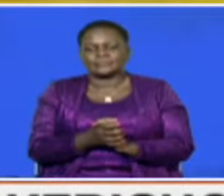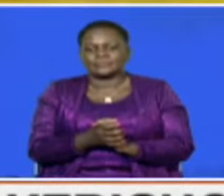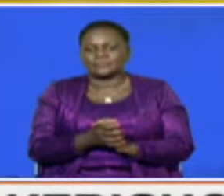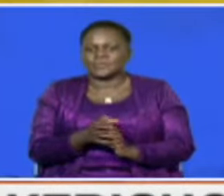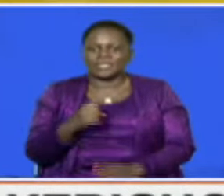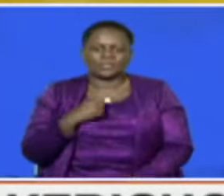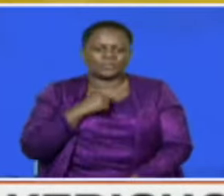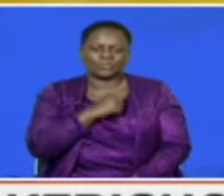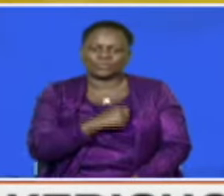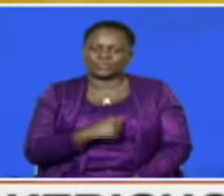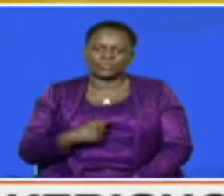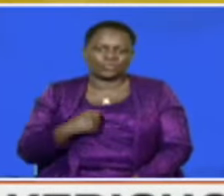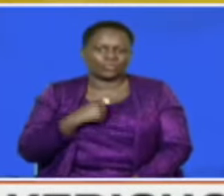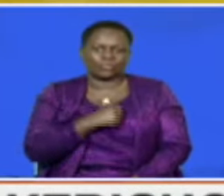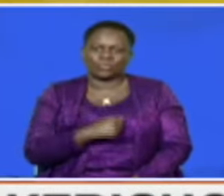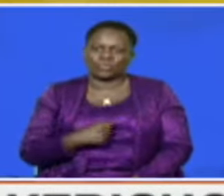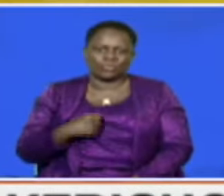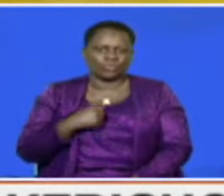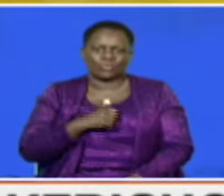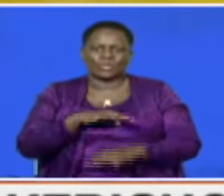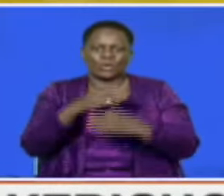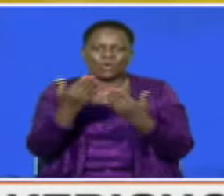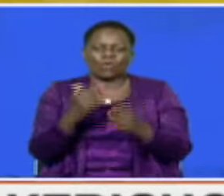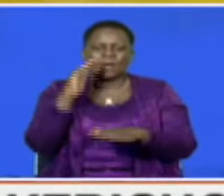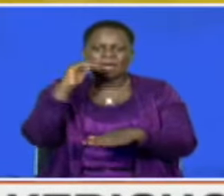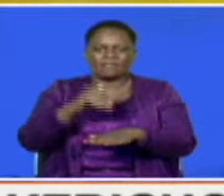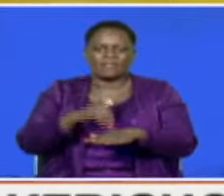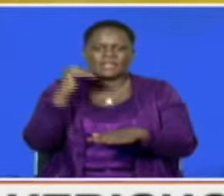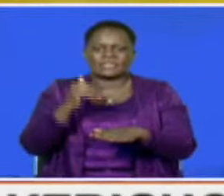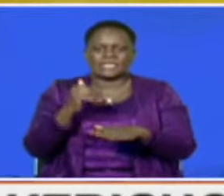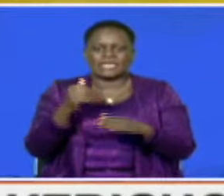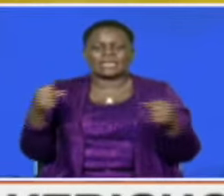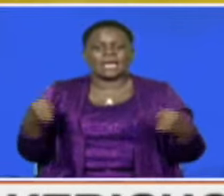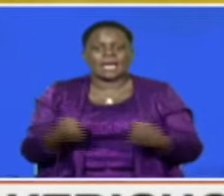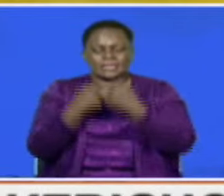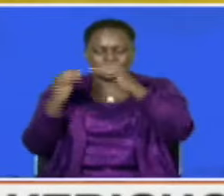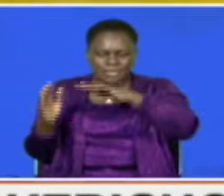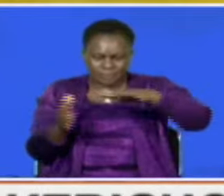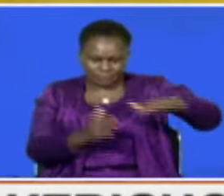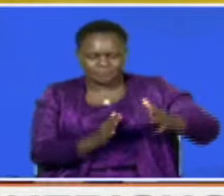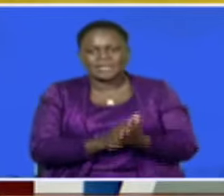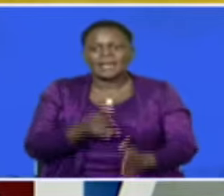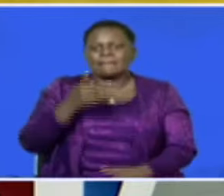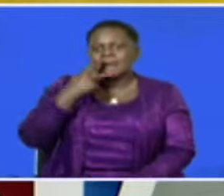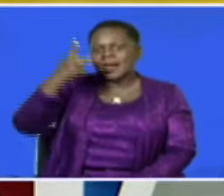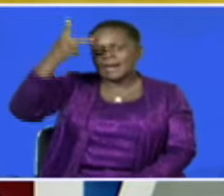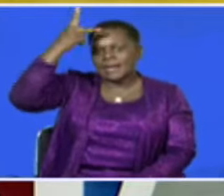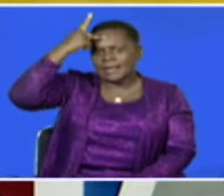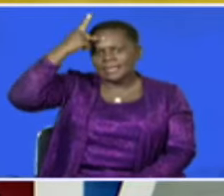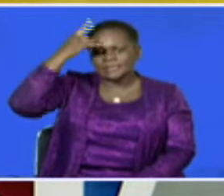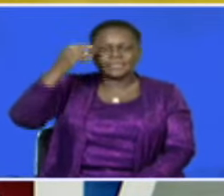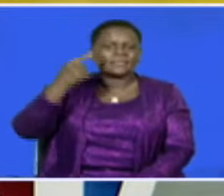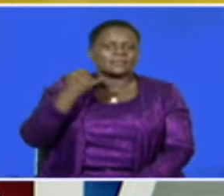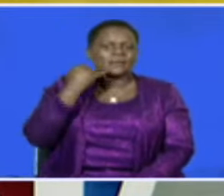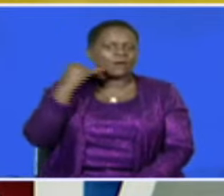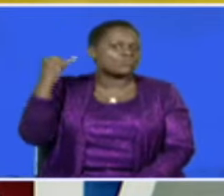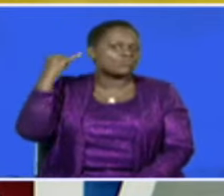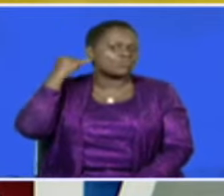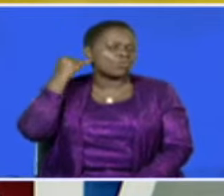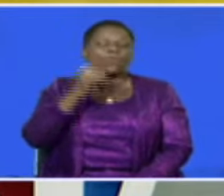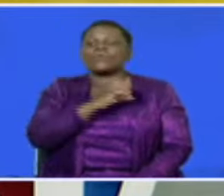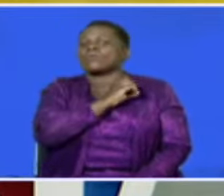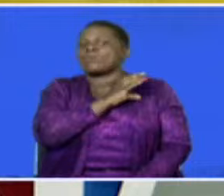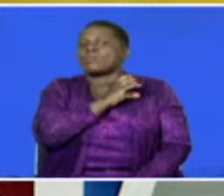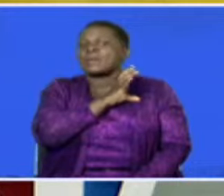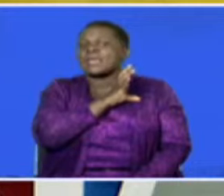Tunawapa pole ambao wamefikwa na msiba huu wa mwendo wa mchana hii leo. Kwingineko, wazazi katika eneo la Nakuru wameibua